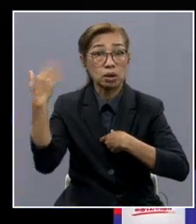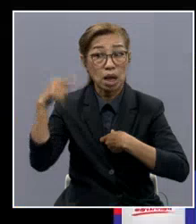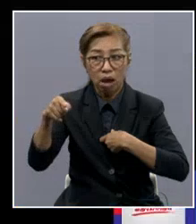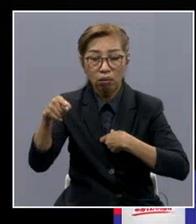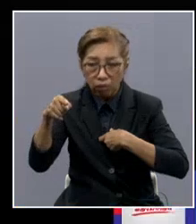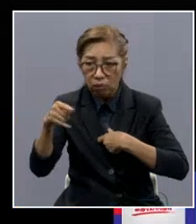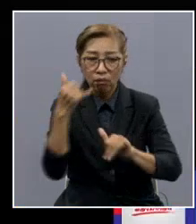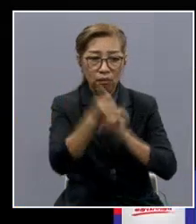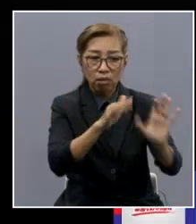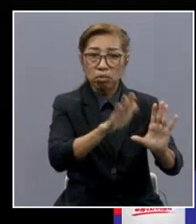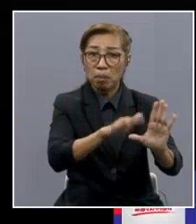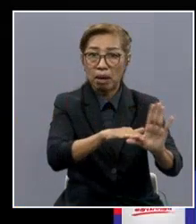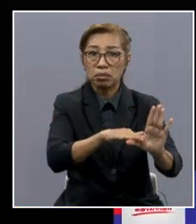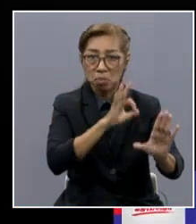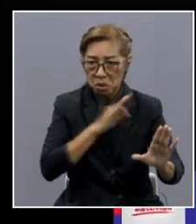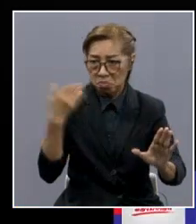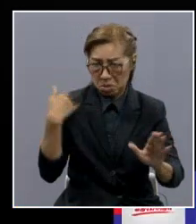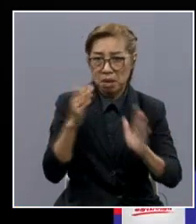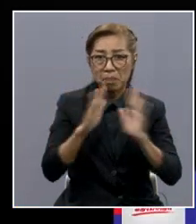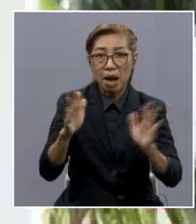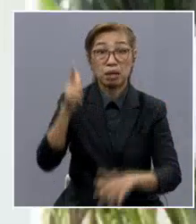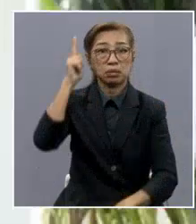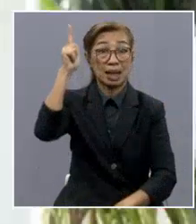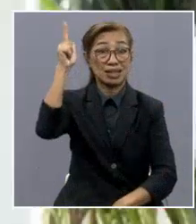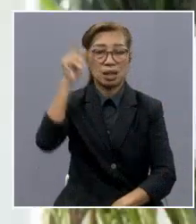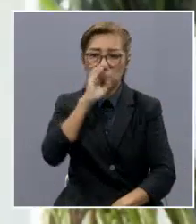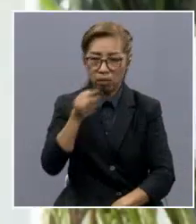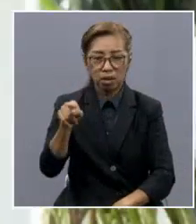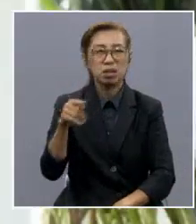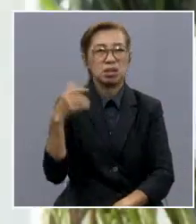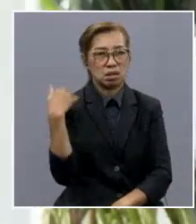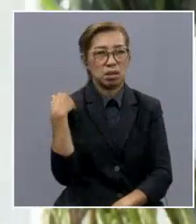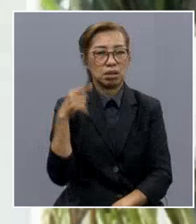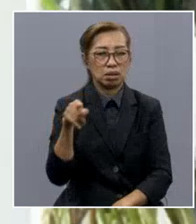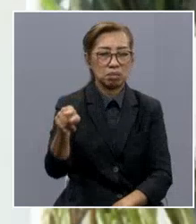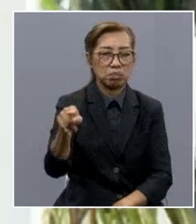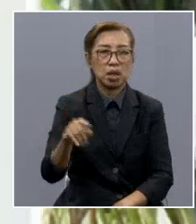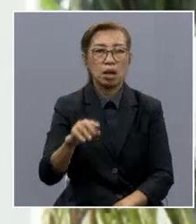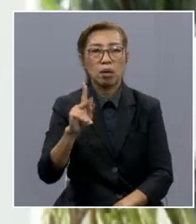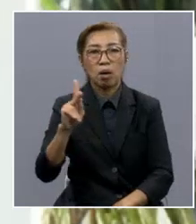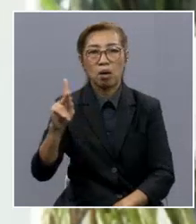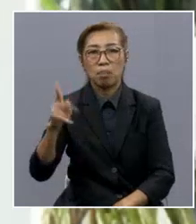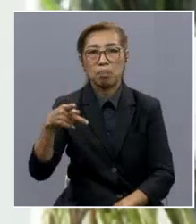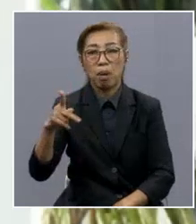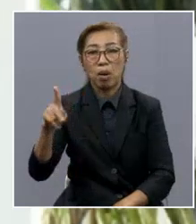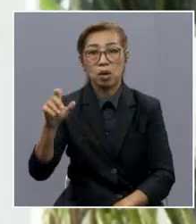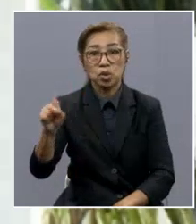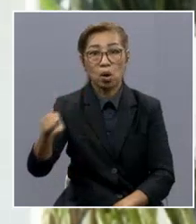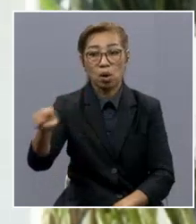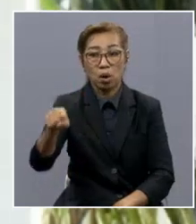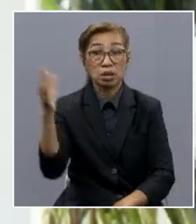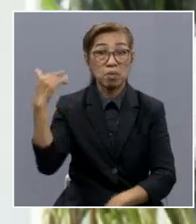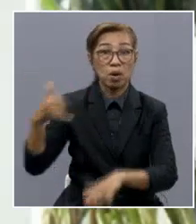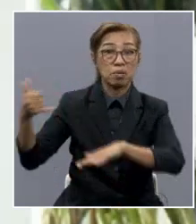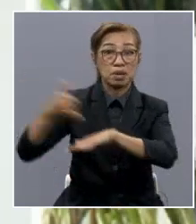างคุณทักษิณเองเนี่ยพูดถึงเรื่องนี้ถึงขั้นที่ว่ามีไม่กี่คนที่เป็นแนวร่วมกปปส.แล้วเข้ามาแล้วเป็นคนที่ไม่ได้ขึ้นเวทีด้ว